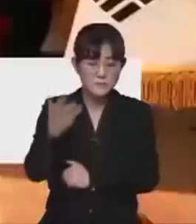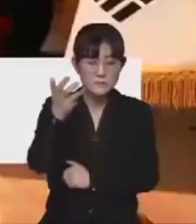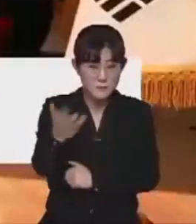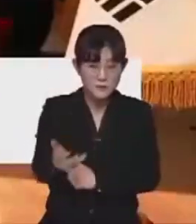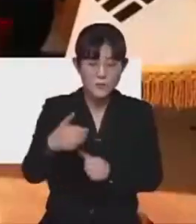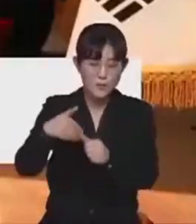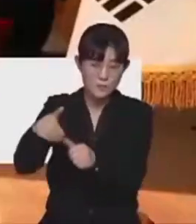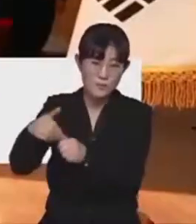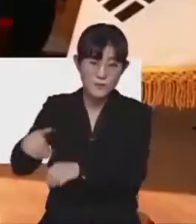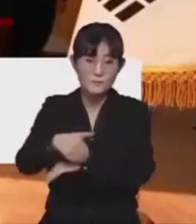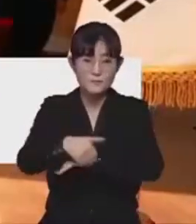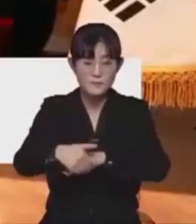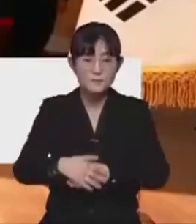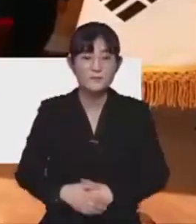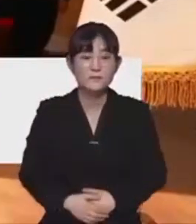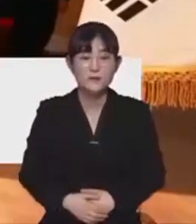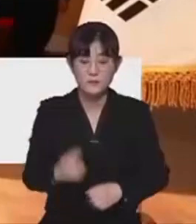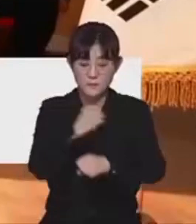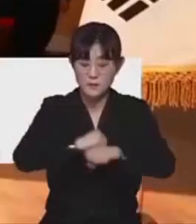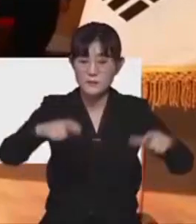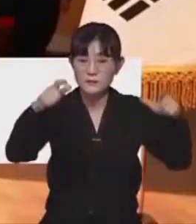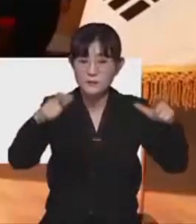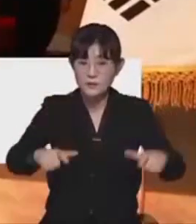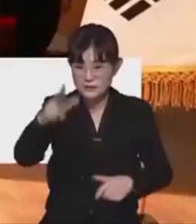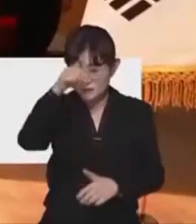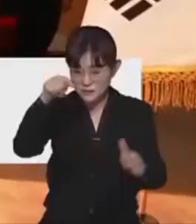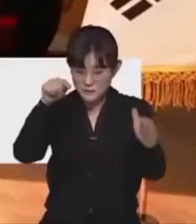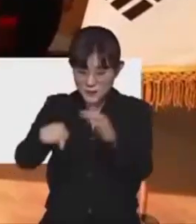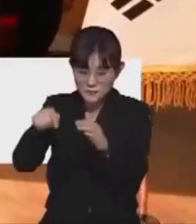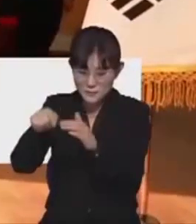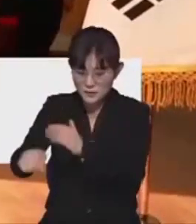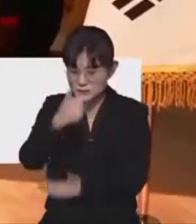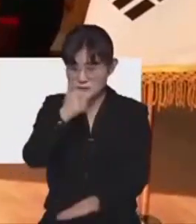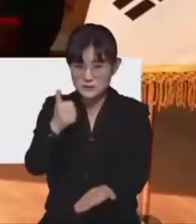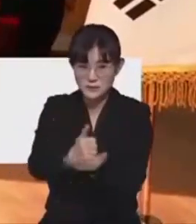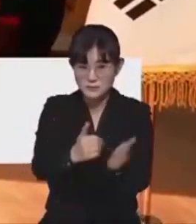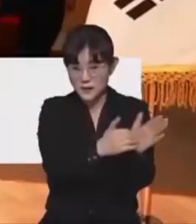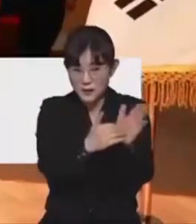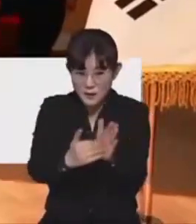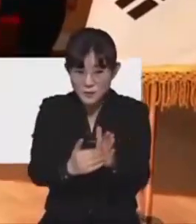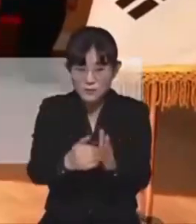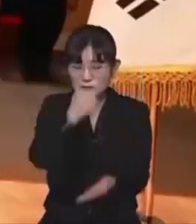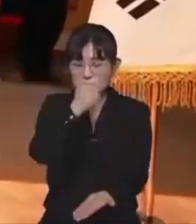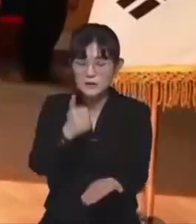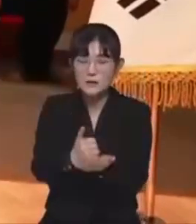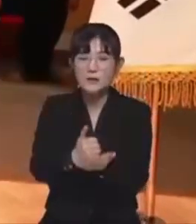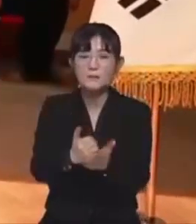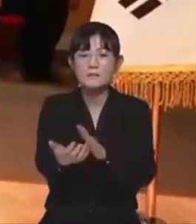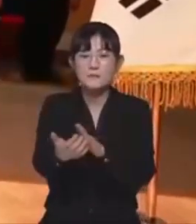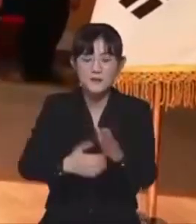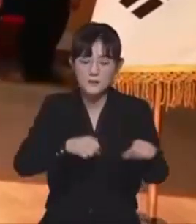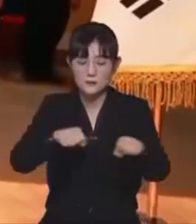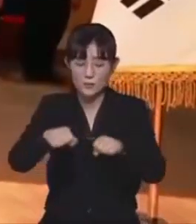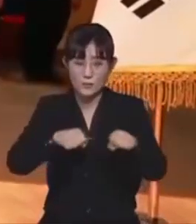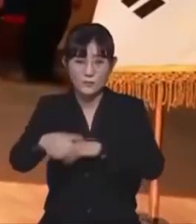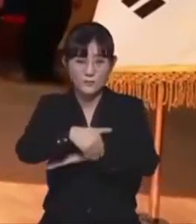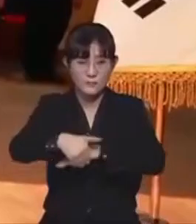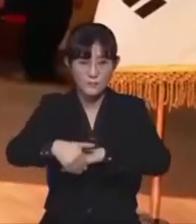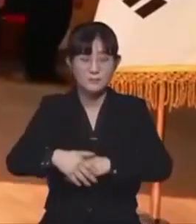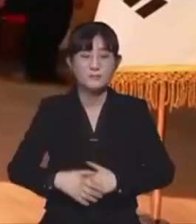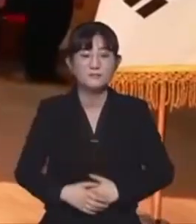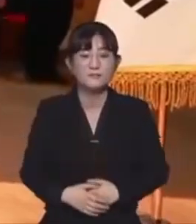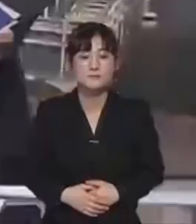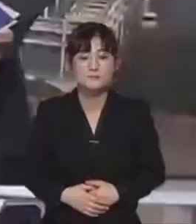배치한다고 밝혔습니다. 또 광역단위로 경찰력을 운용해 강력사건에 엄정 대응하고 범죄 예방활동에도 주력할 방침입니다.